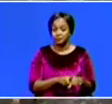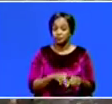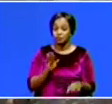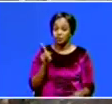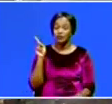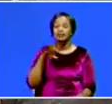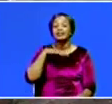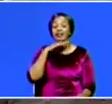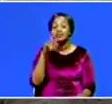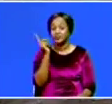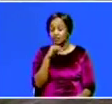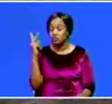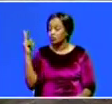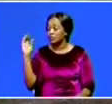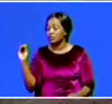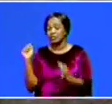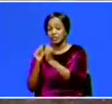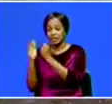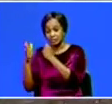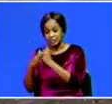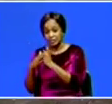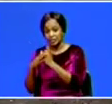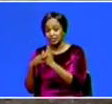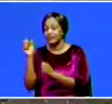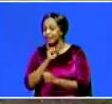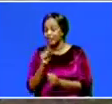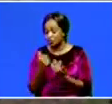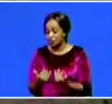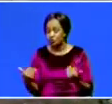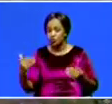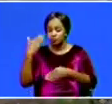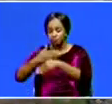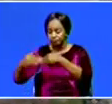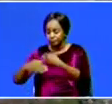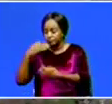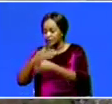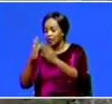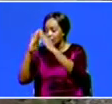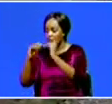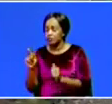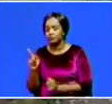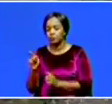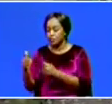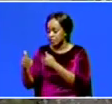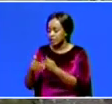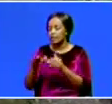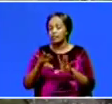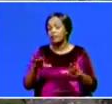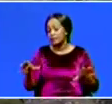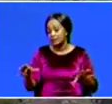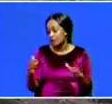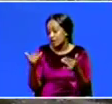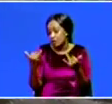mwaka wa 2009, wajukuu wake walijenga nyumba hii inayosimama wima mkabala na soko. Sasa ikibaki